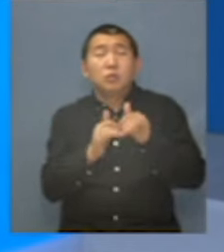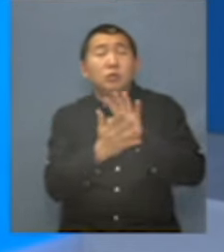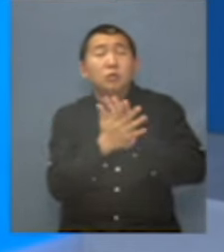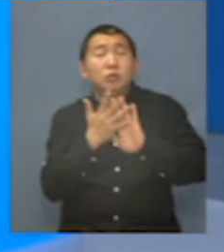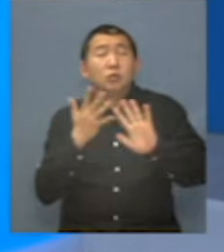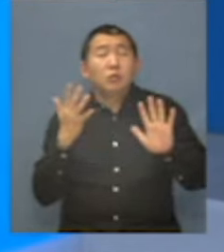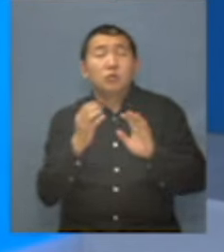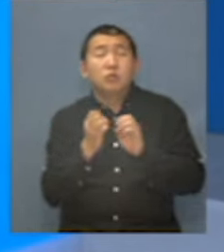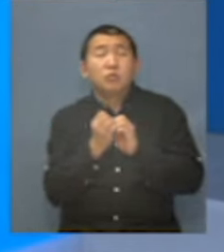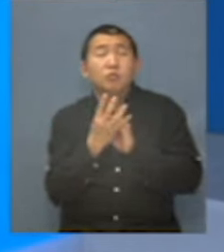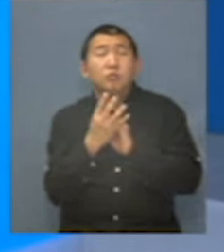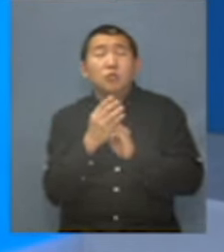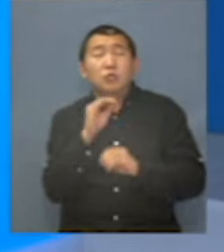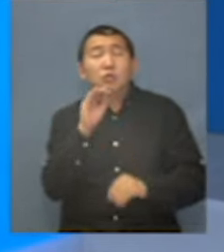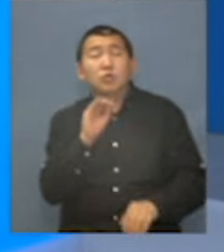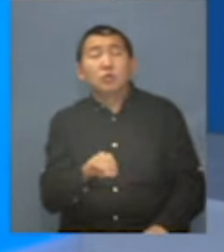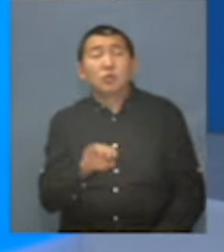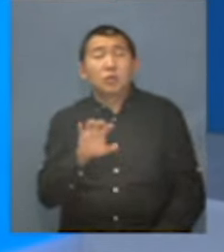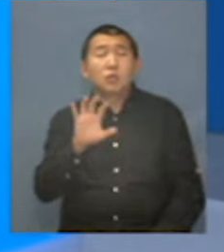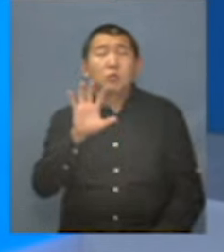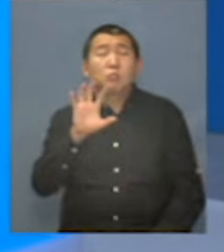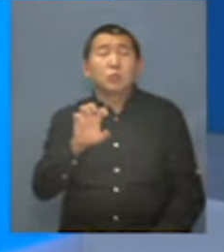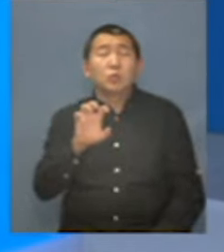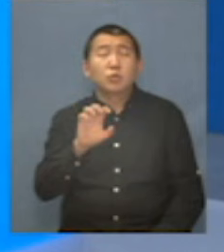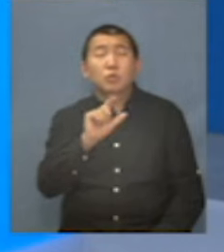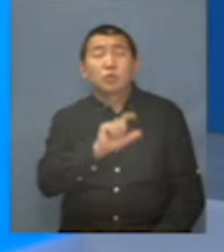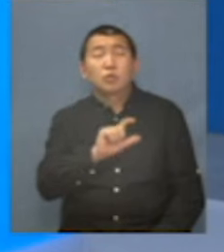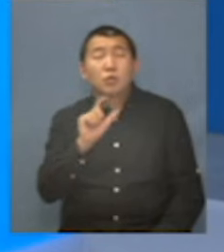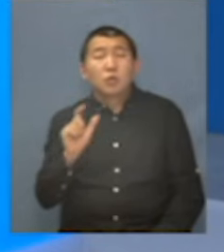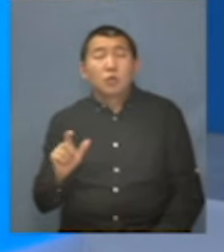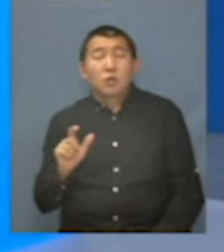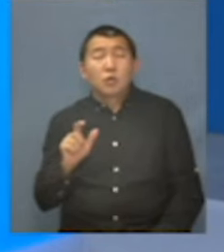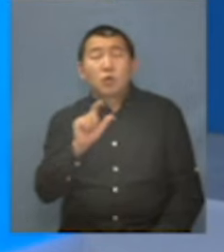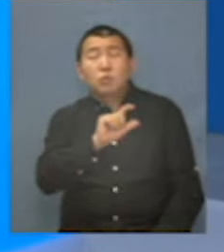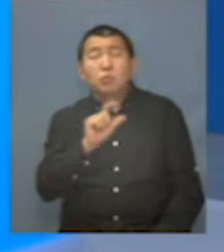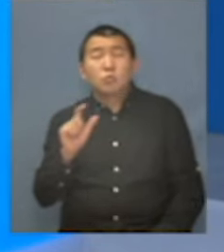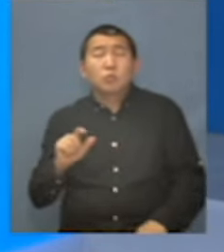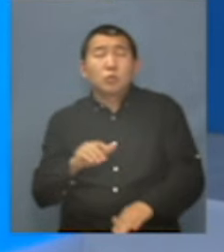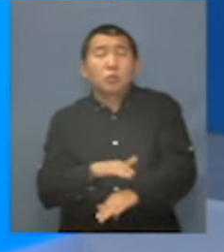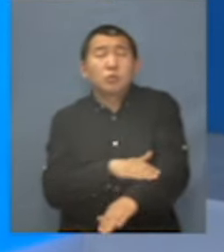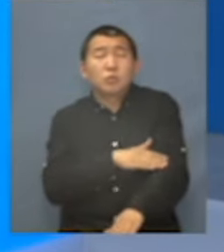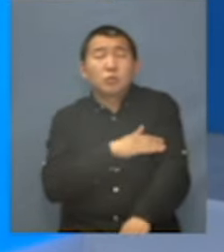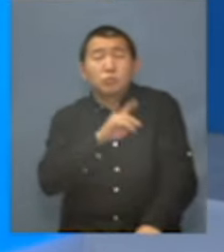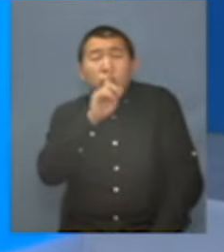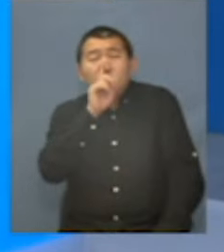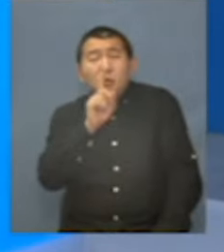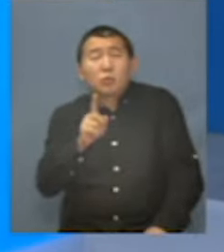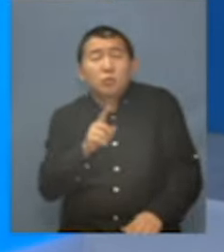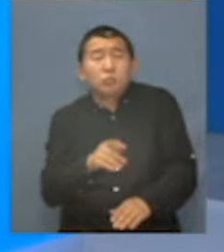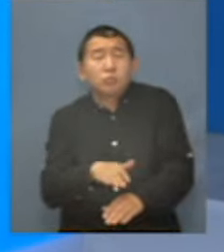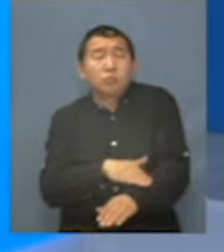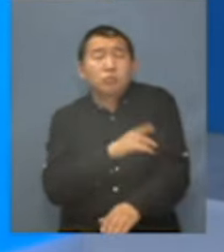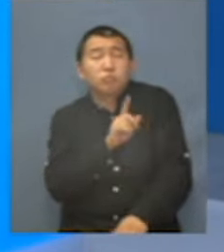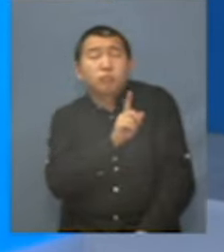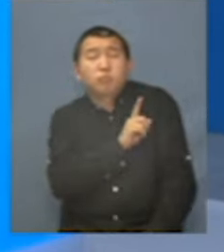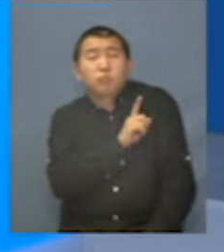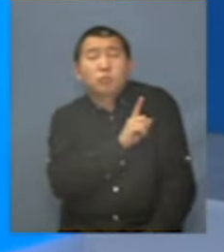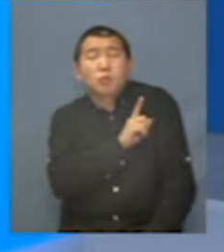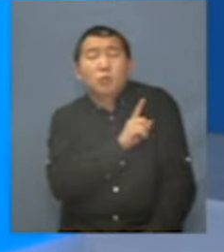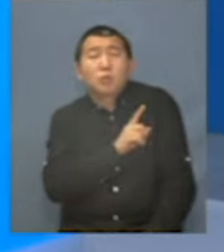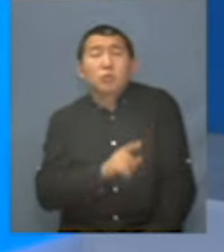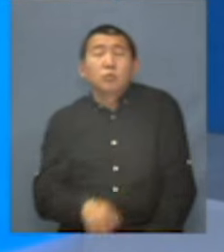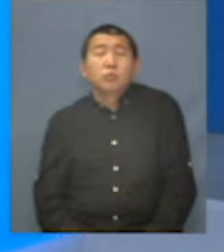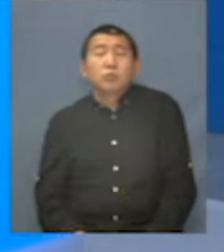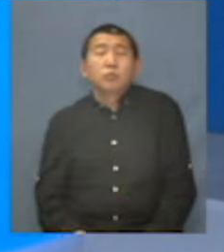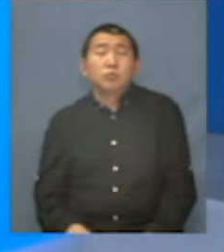составляет 14,5 тысяч человек. Люди годами вынуждены стоять в очереди на получение долгожданной квартиры. В этой связи